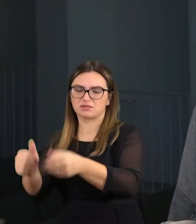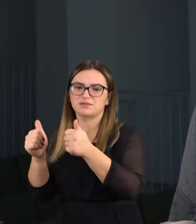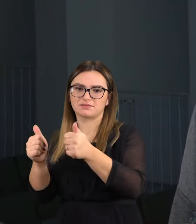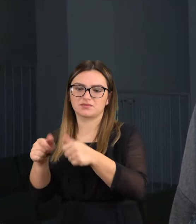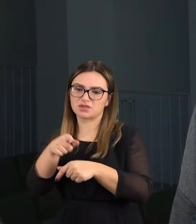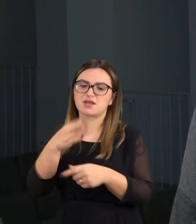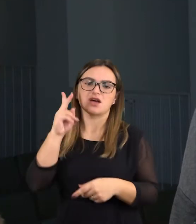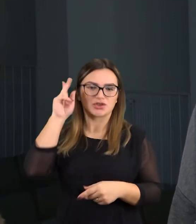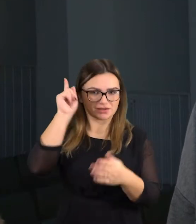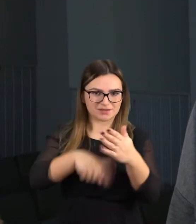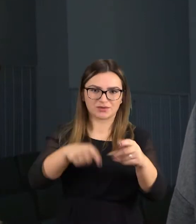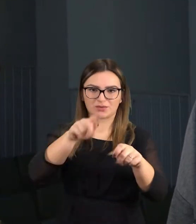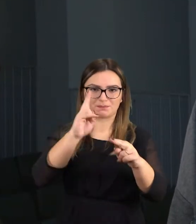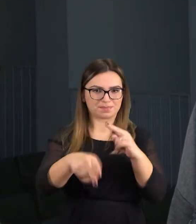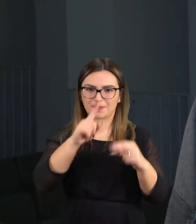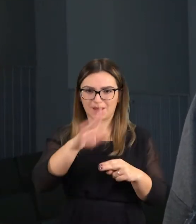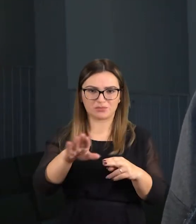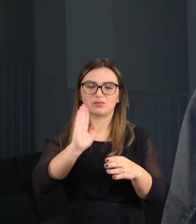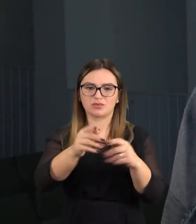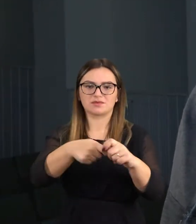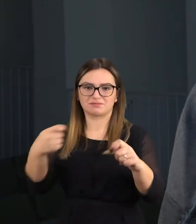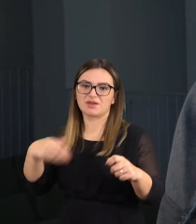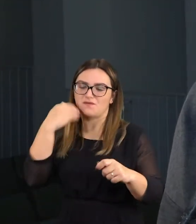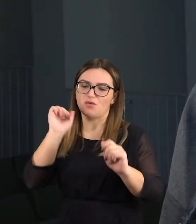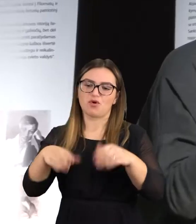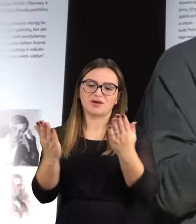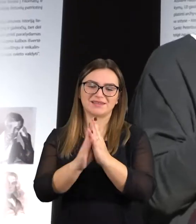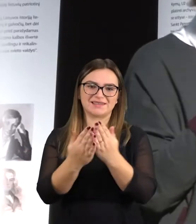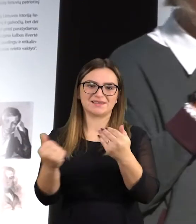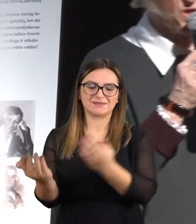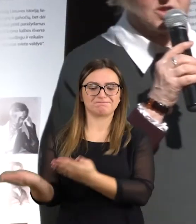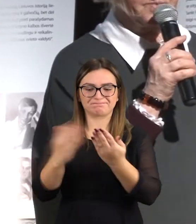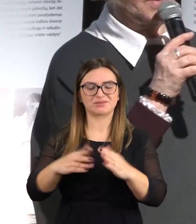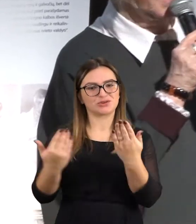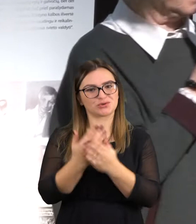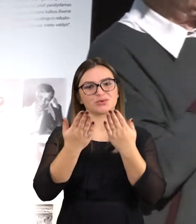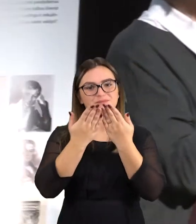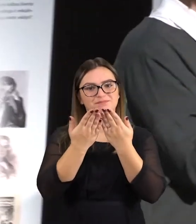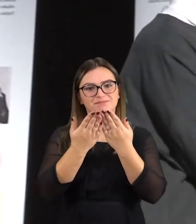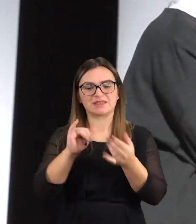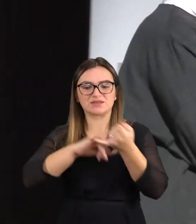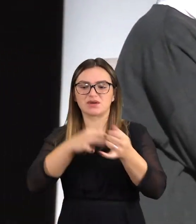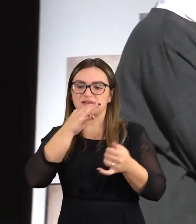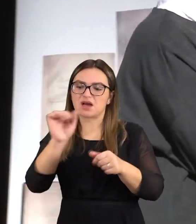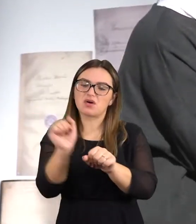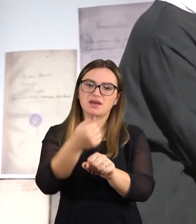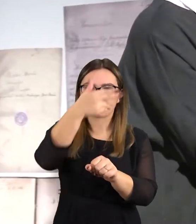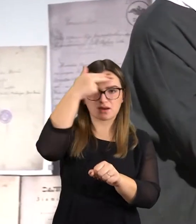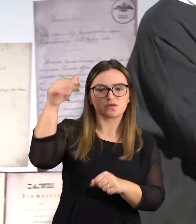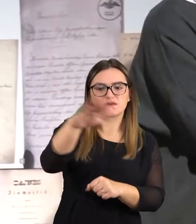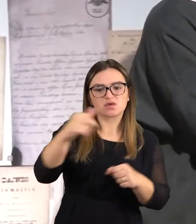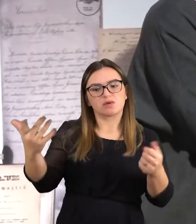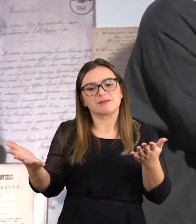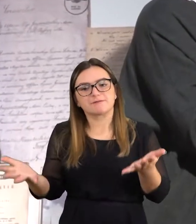nepraeis, jis gali tęstis toliau, o tada mes Daukantą skaityti galim iš naujo. Istorikė sako, kad reikia paskatinti Lietuvos visuomenę,